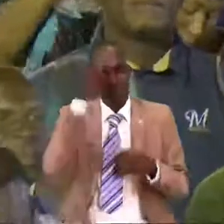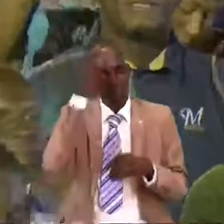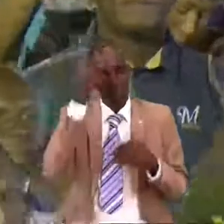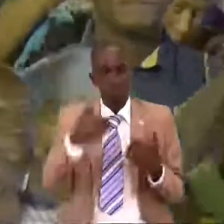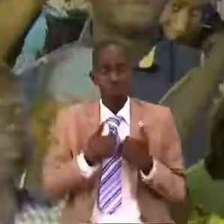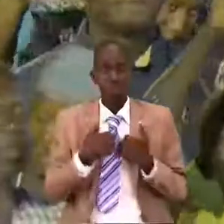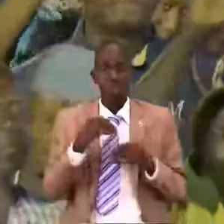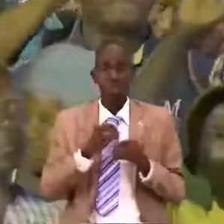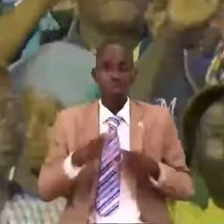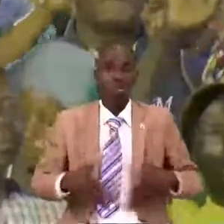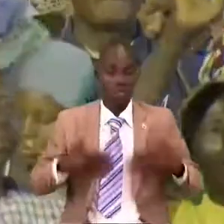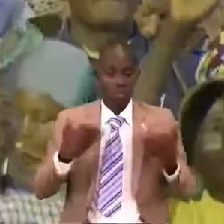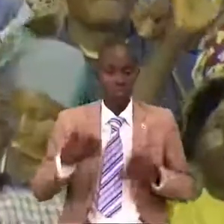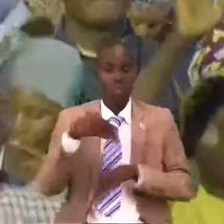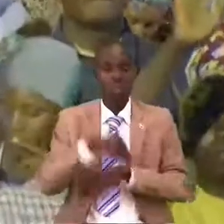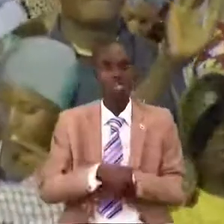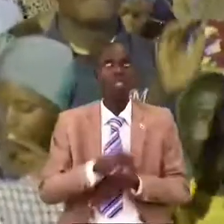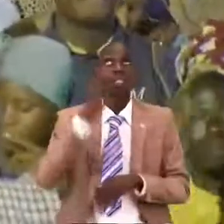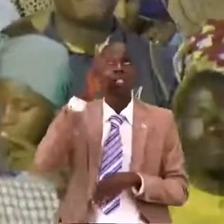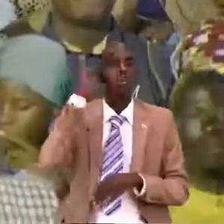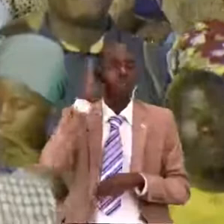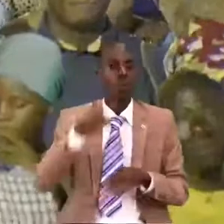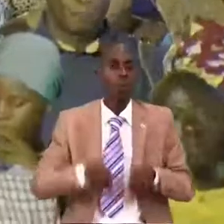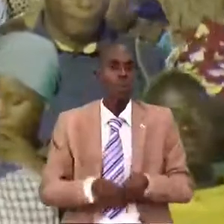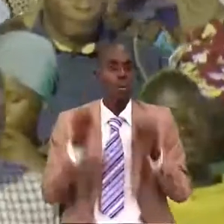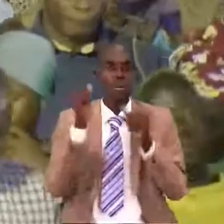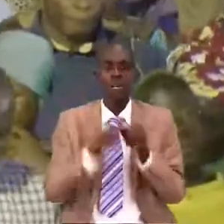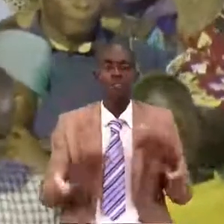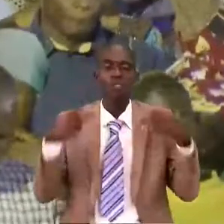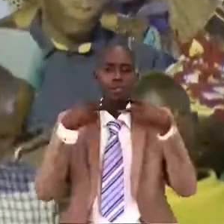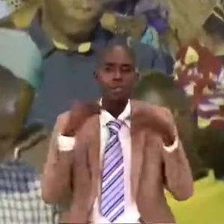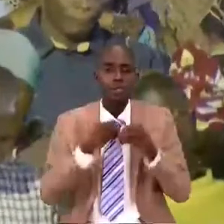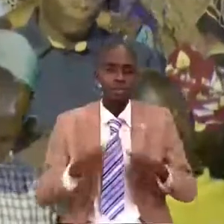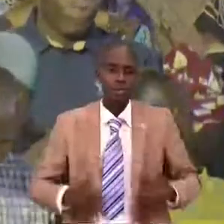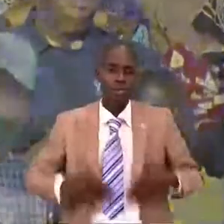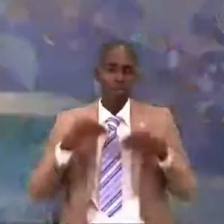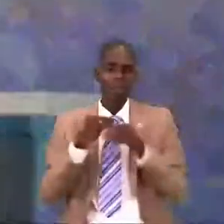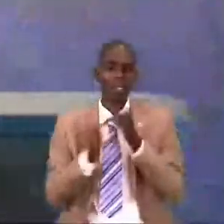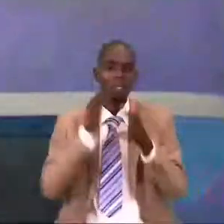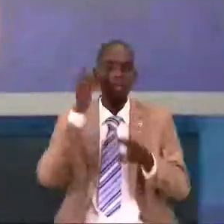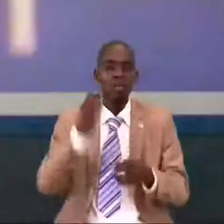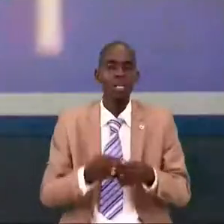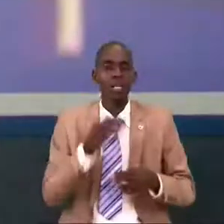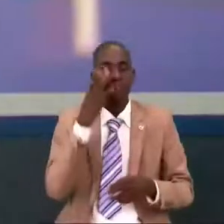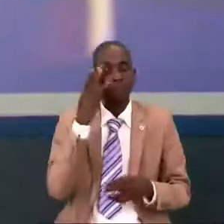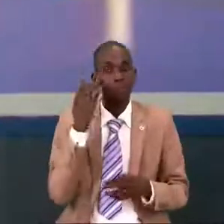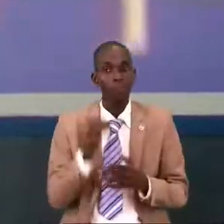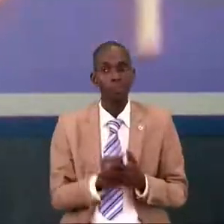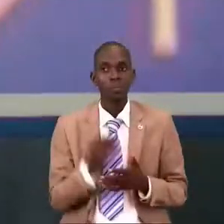au nom de Jésus. Voyons Psaume 103. Psaume 103.